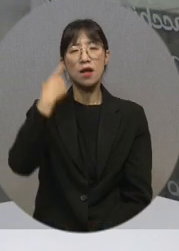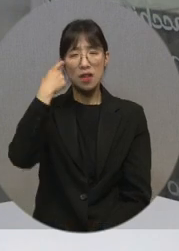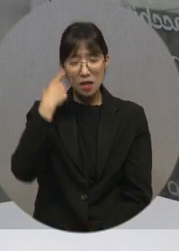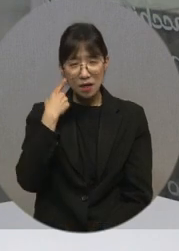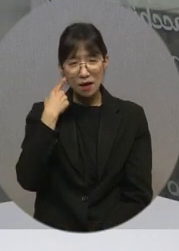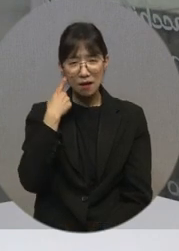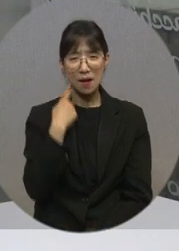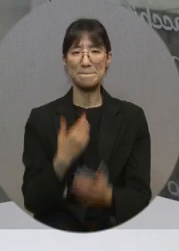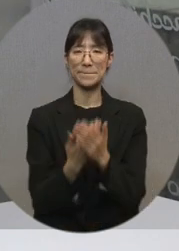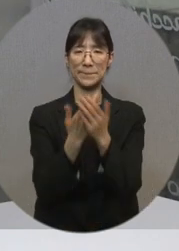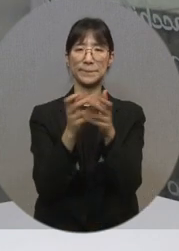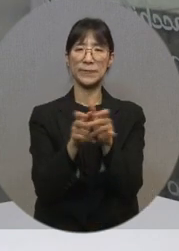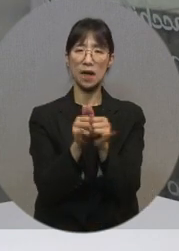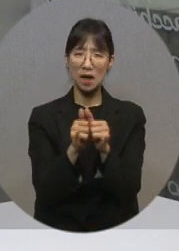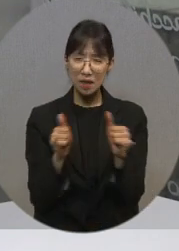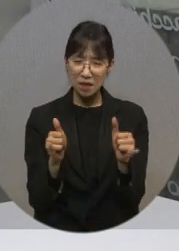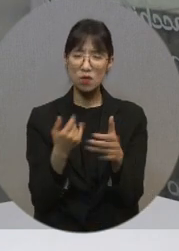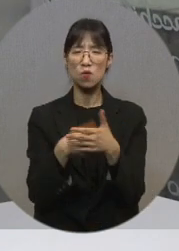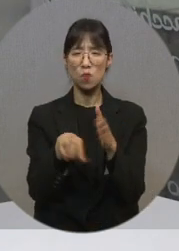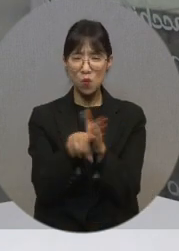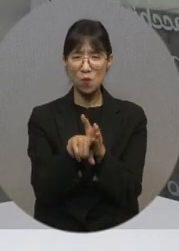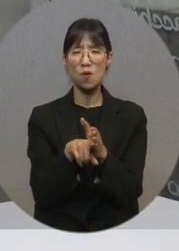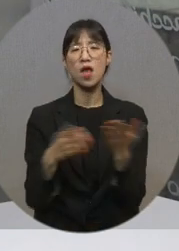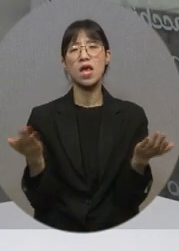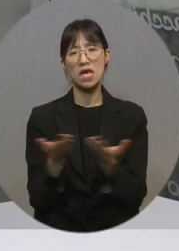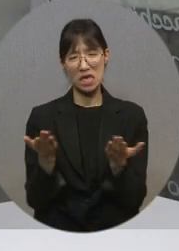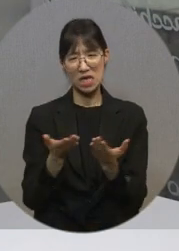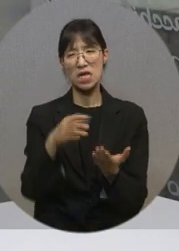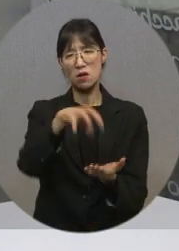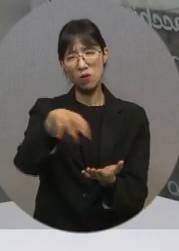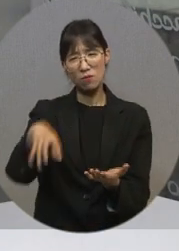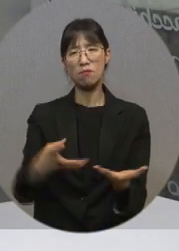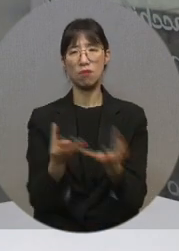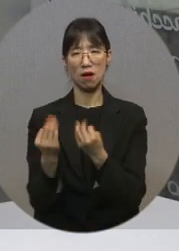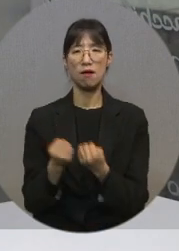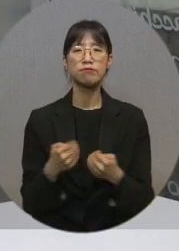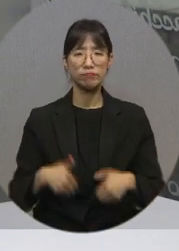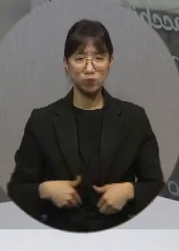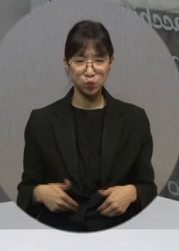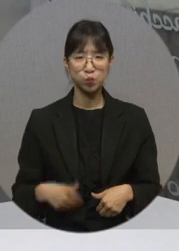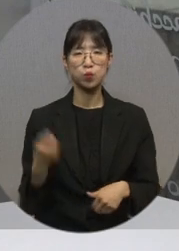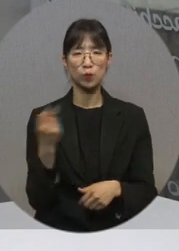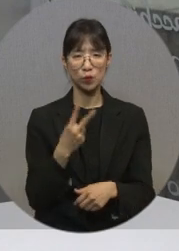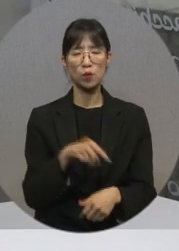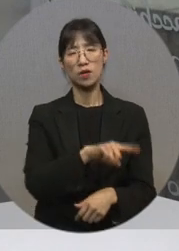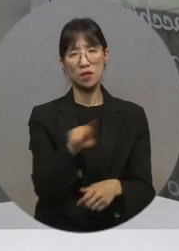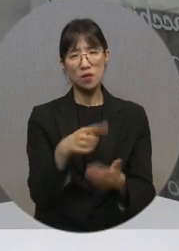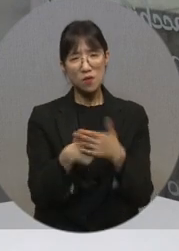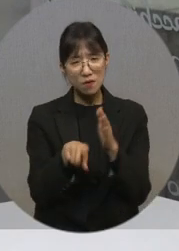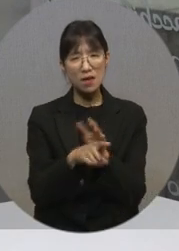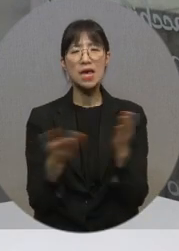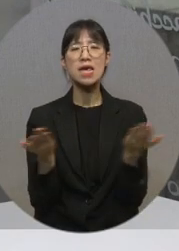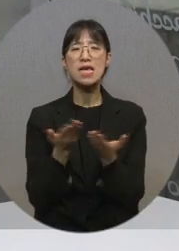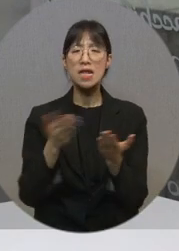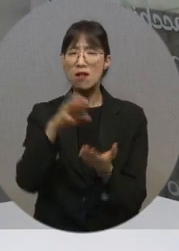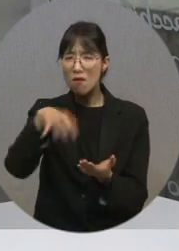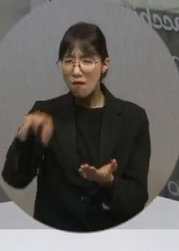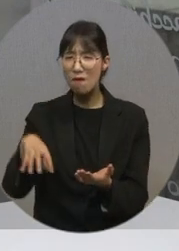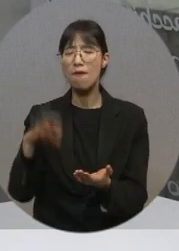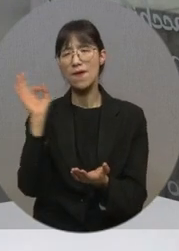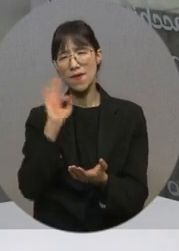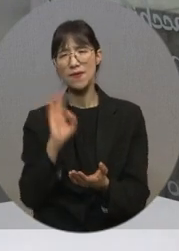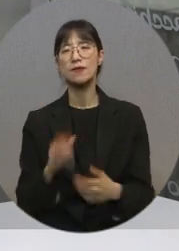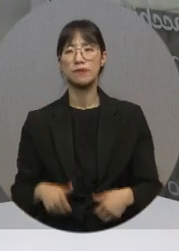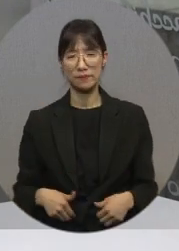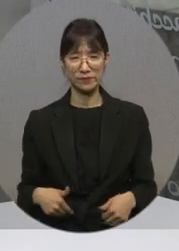느끼기에는 발달장애인들을 위해서는 일자리도 많이 만들어져야 하고, 그리고 이들을 위한 일자리도 좀 발굴이 돼야 된다고